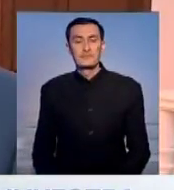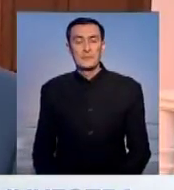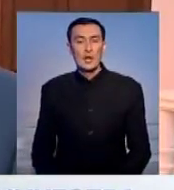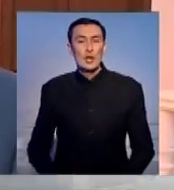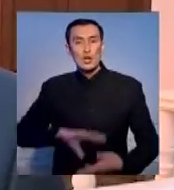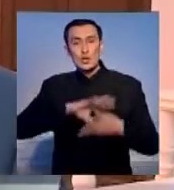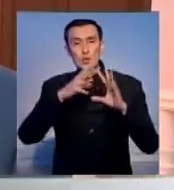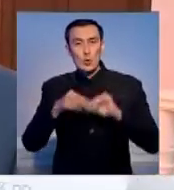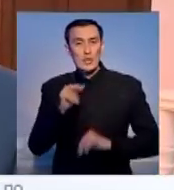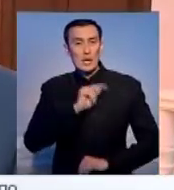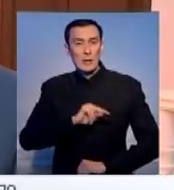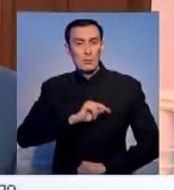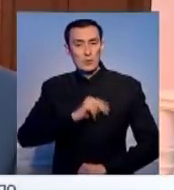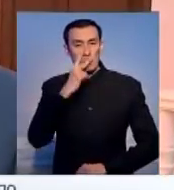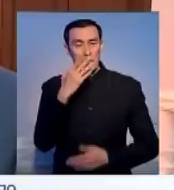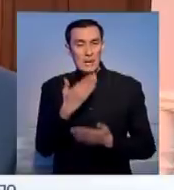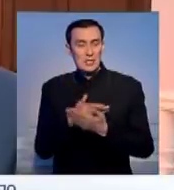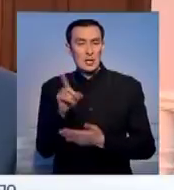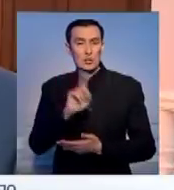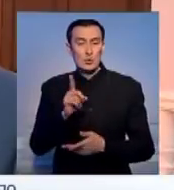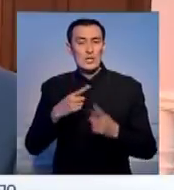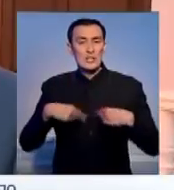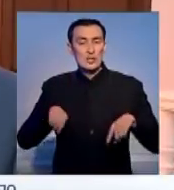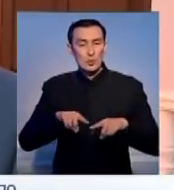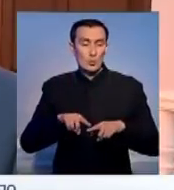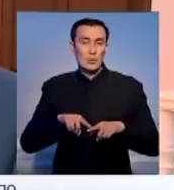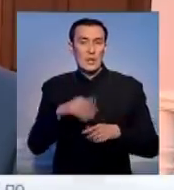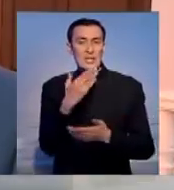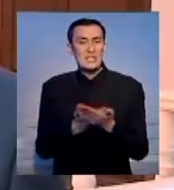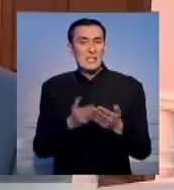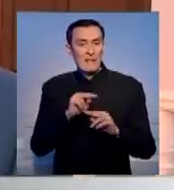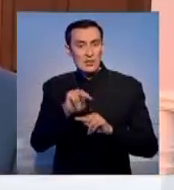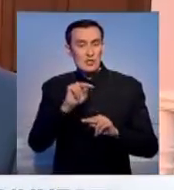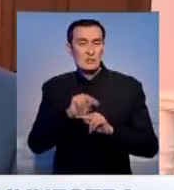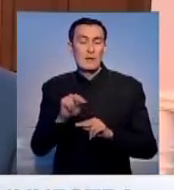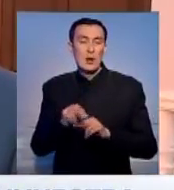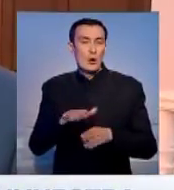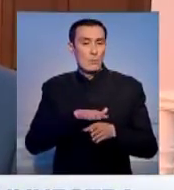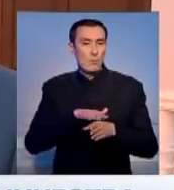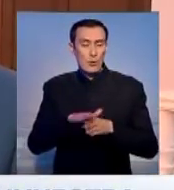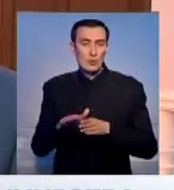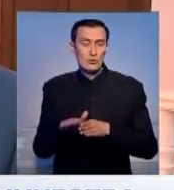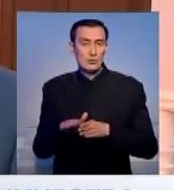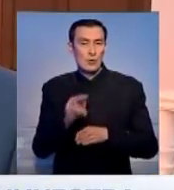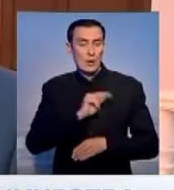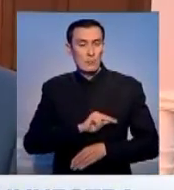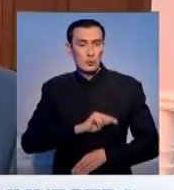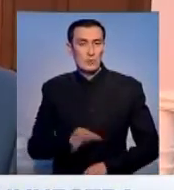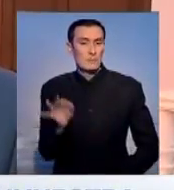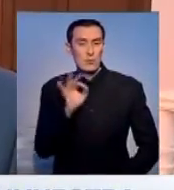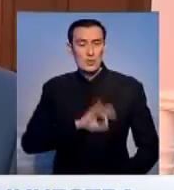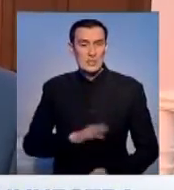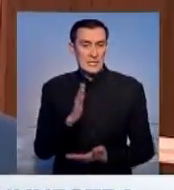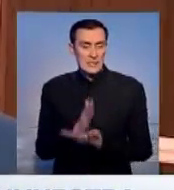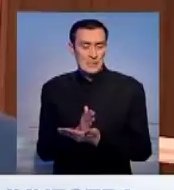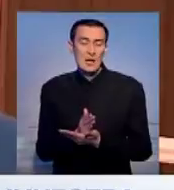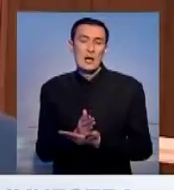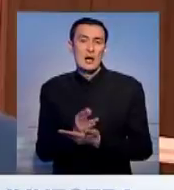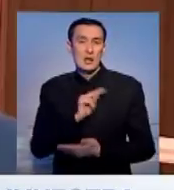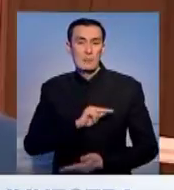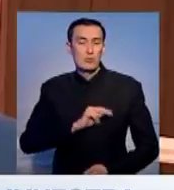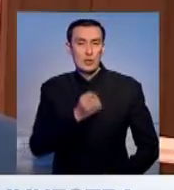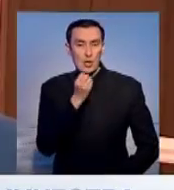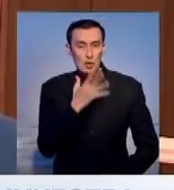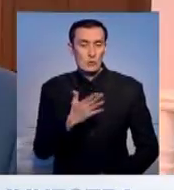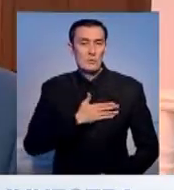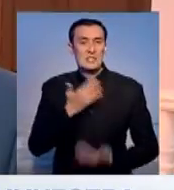Итоги показали, что Институт наставничества работает полным ходом. Работает хорошо. Мы их